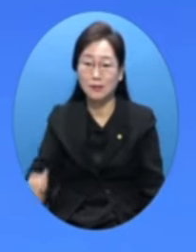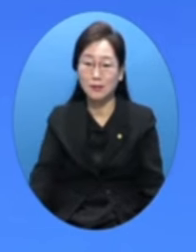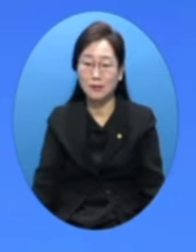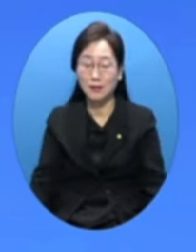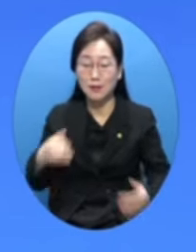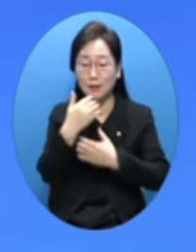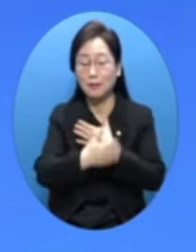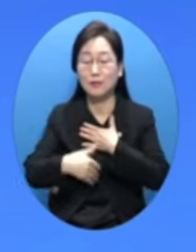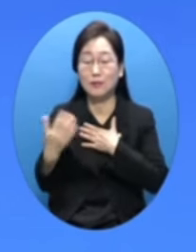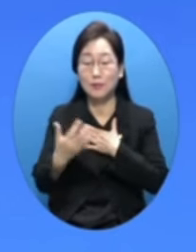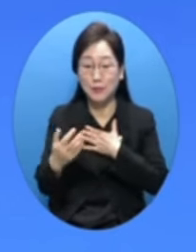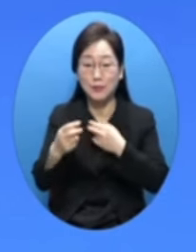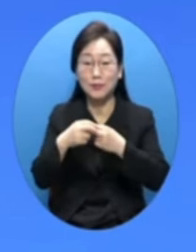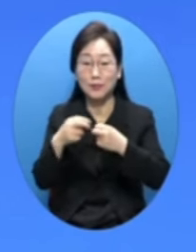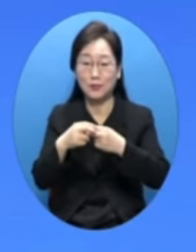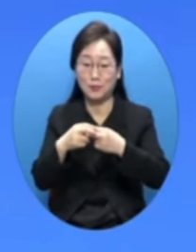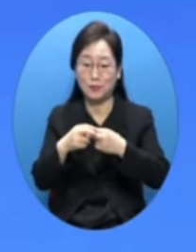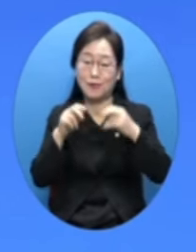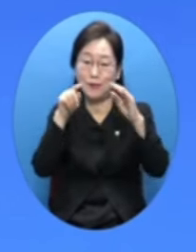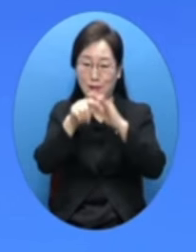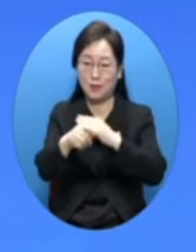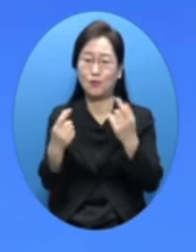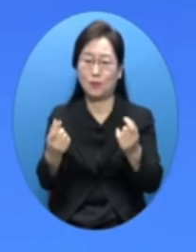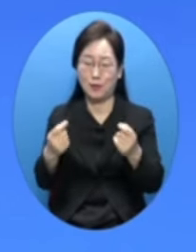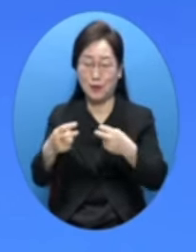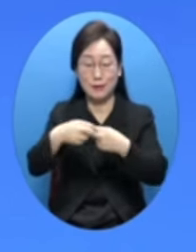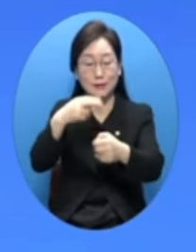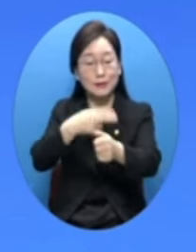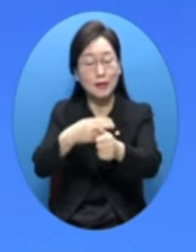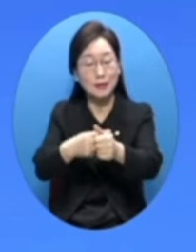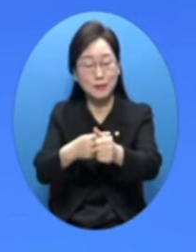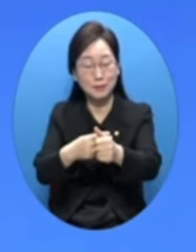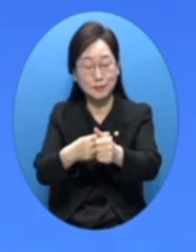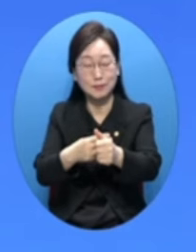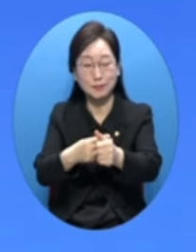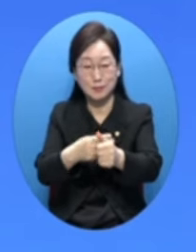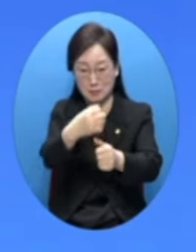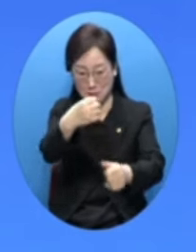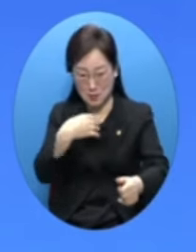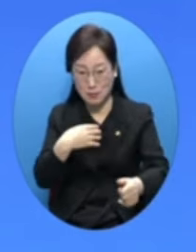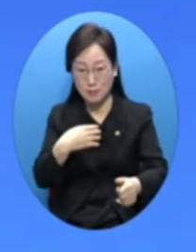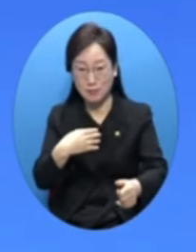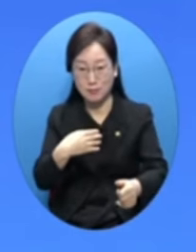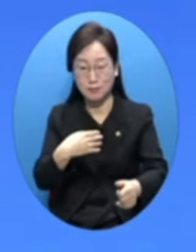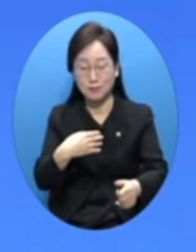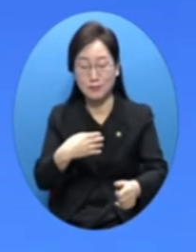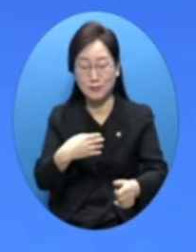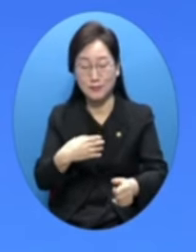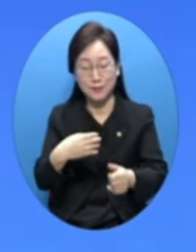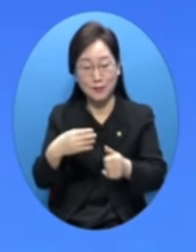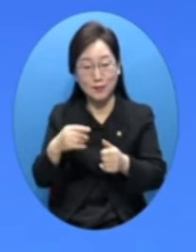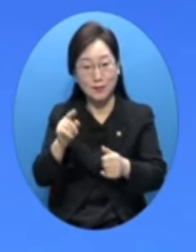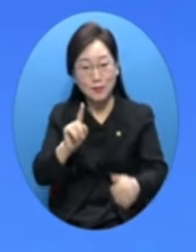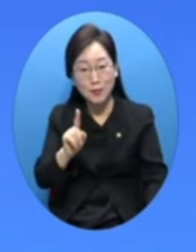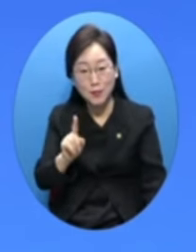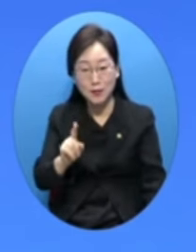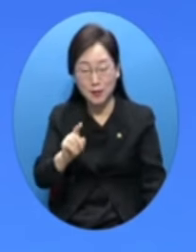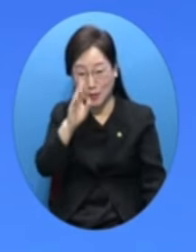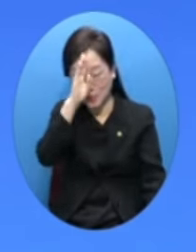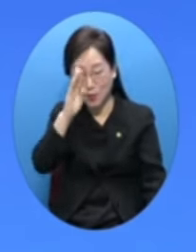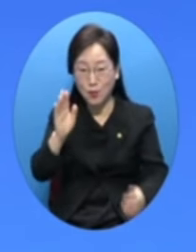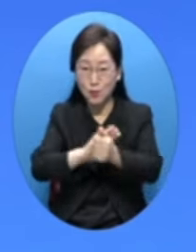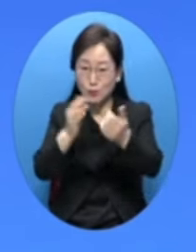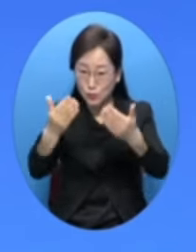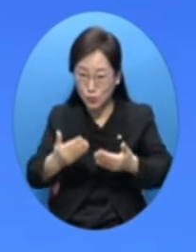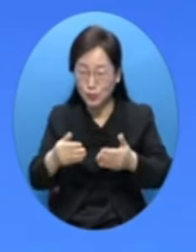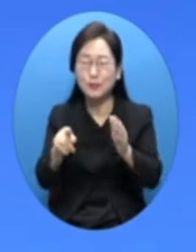몸이 아파서 병원에 갈 때도 의사에게 내 몸을 맡길 때도 의사가 나를 고쳐줄 것이라고 하는